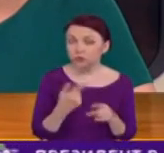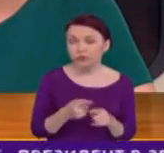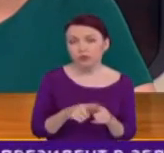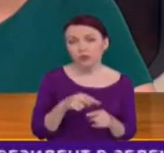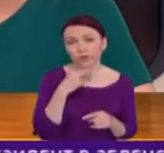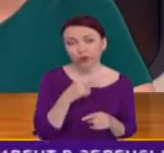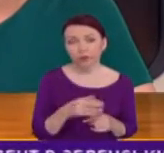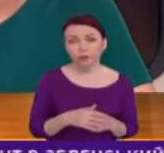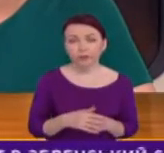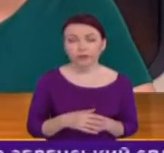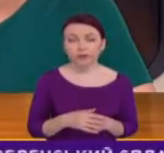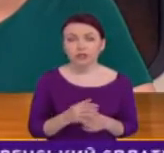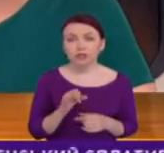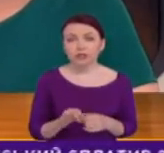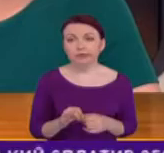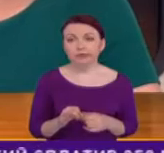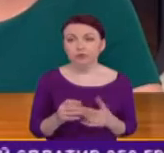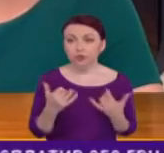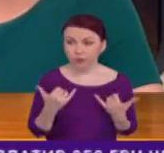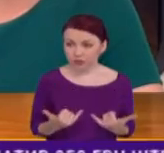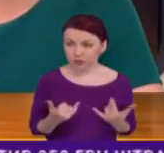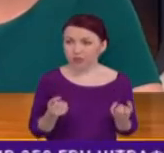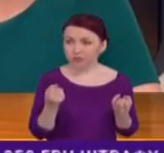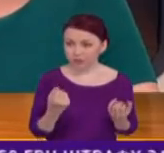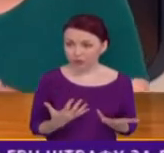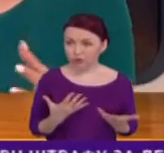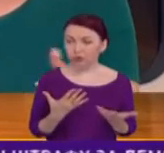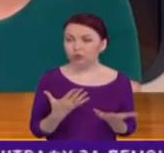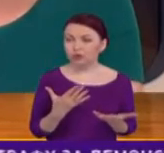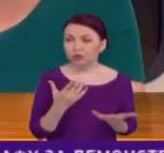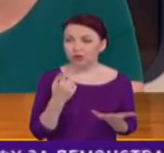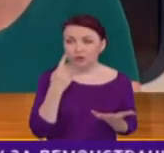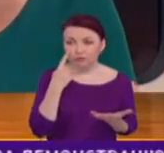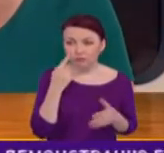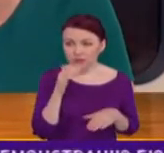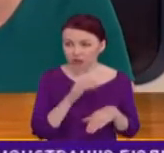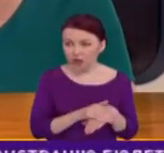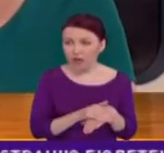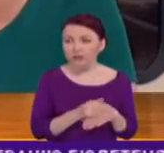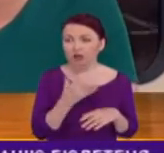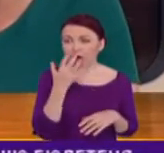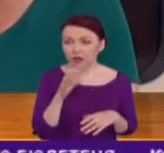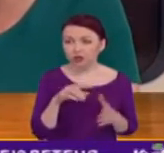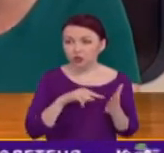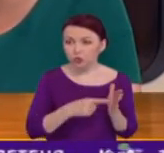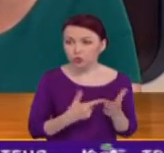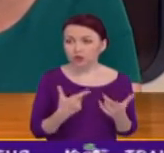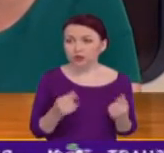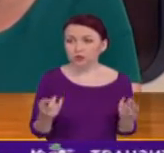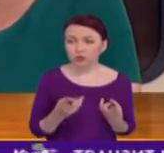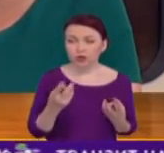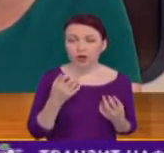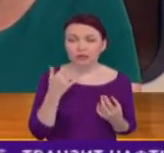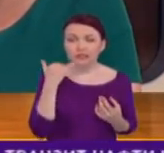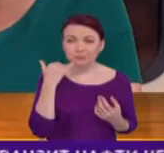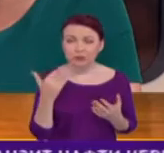І... Тобто зараз просто визначається найбільш така гаряча точка, де потрібні ці диспетчерські нові, і встановлюються